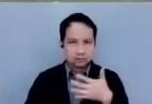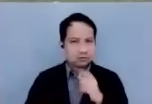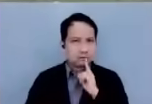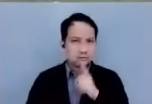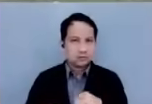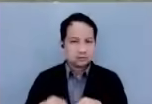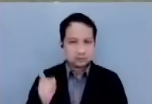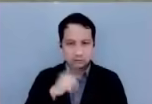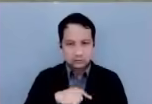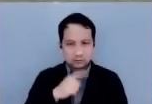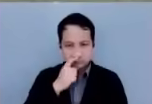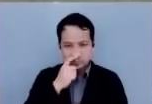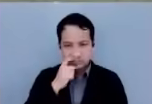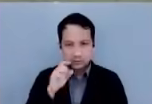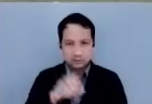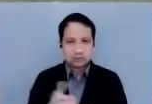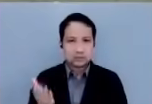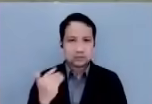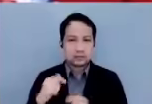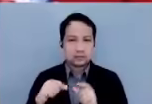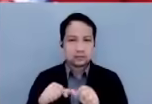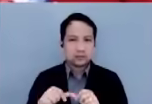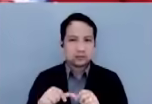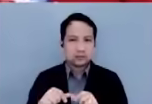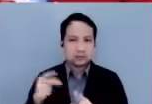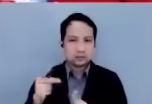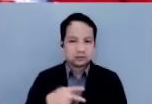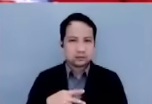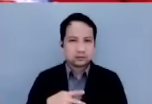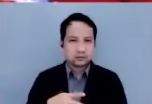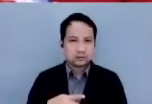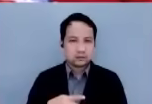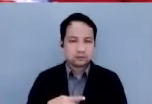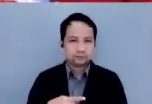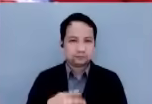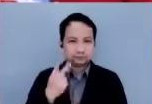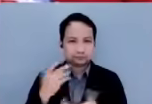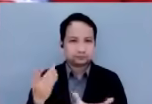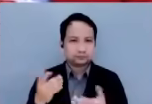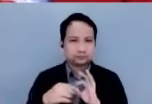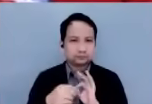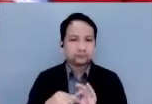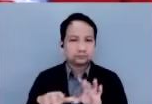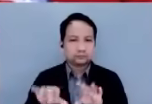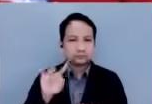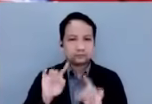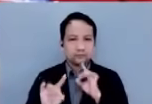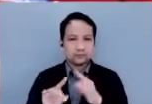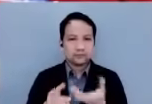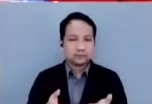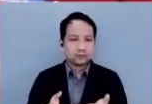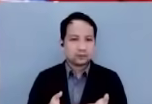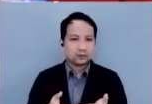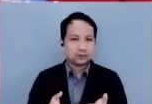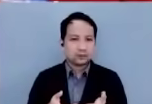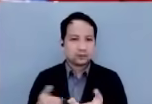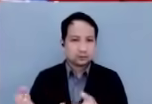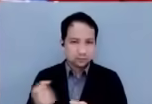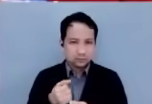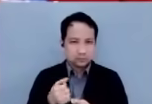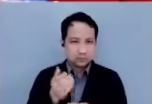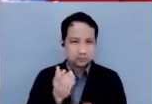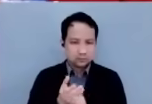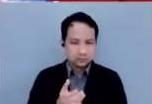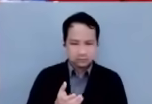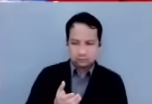Pero pilit hinanapan si Cesar ng violation. Sabi niya, sir, wala tayong choice kundi i-impound yung sasakyan mo, which